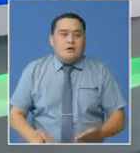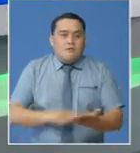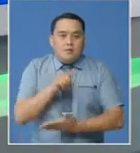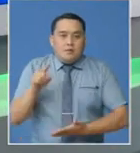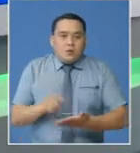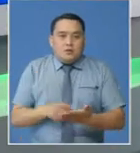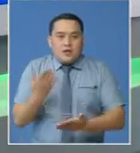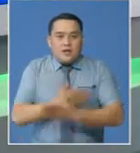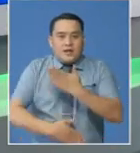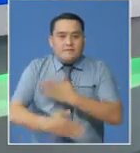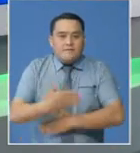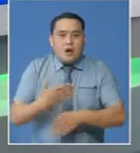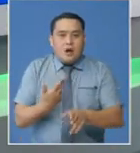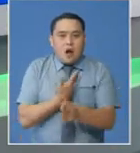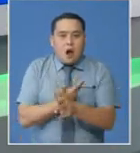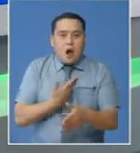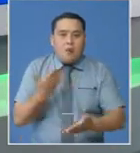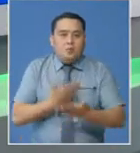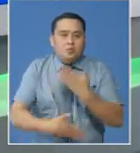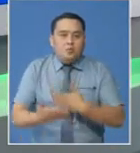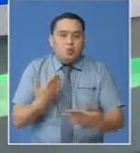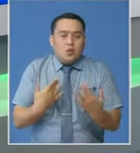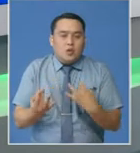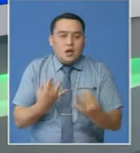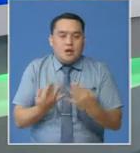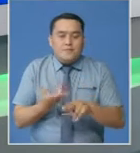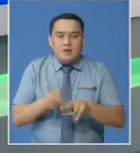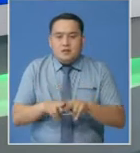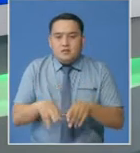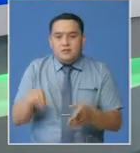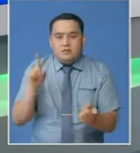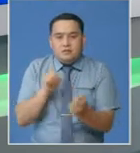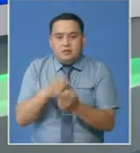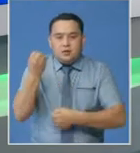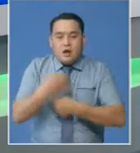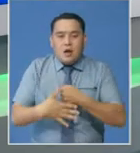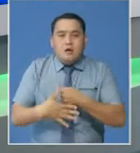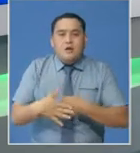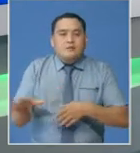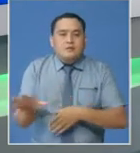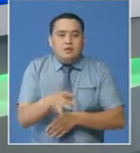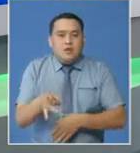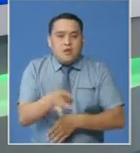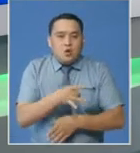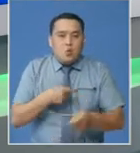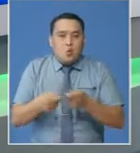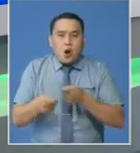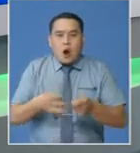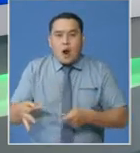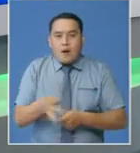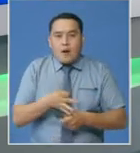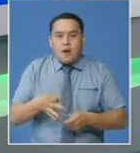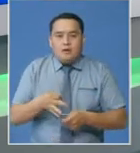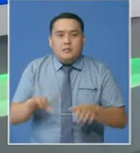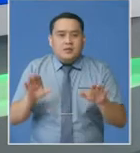Вопросы инвалидов в онлайн-режиме обсудили члены партии «Нур-Отан». На связи с центральным аппаратом все регионы. Руководители областных